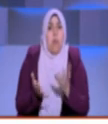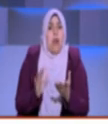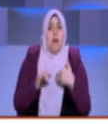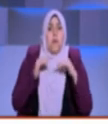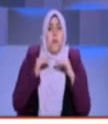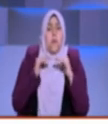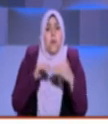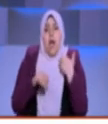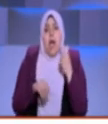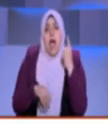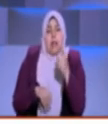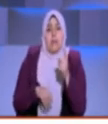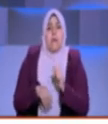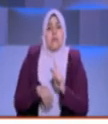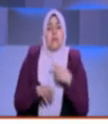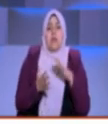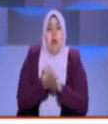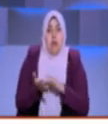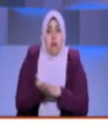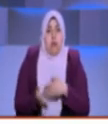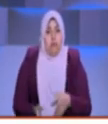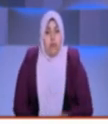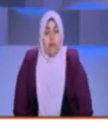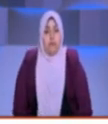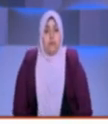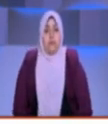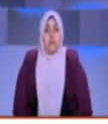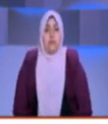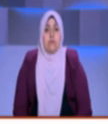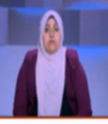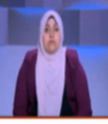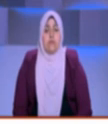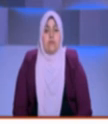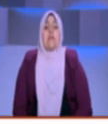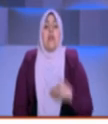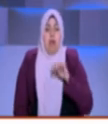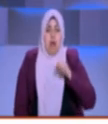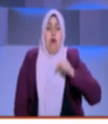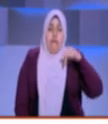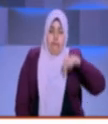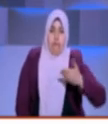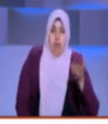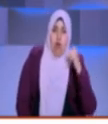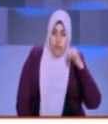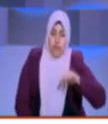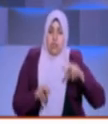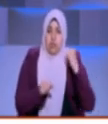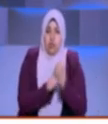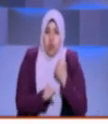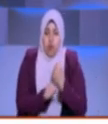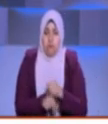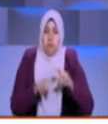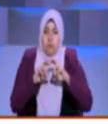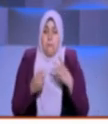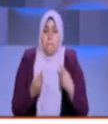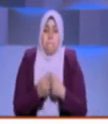متروكة وفقط للأقدار؟ كانت هناك بالفعل دراسات كانت بين إسبانيا بالتعاون ما